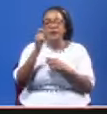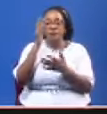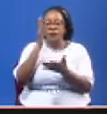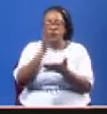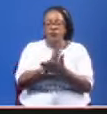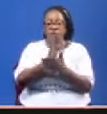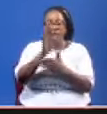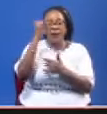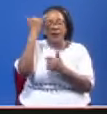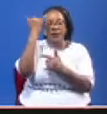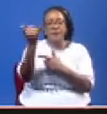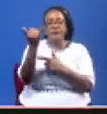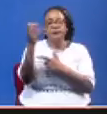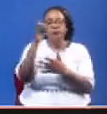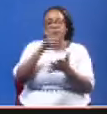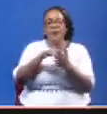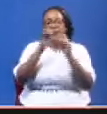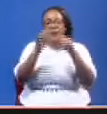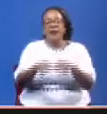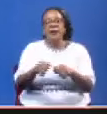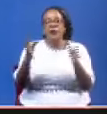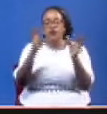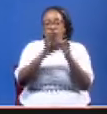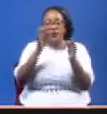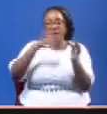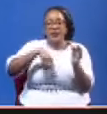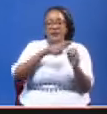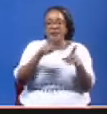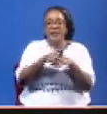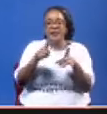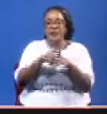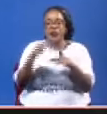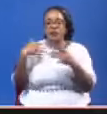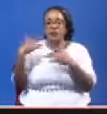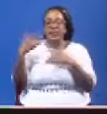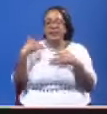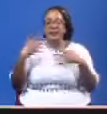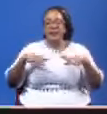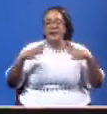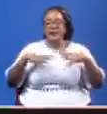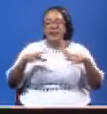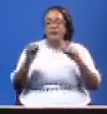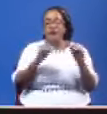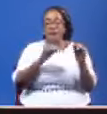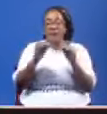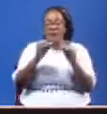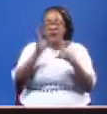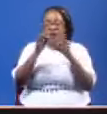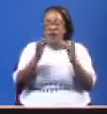the ideology, ili waweze kuungana na sisi kama Concerned Citizens Movement.